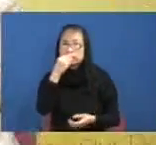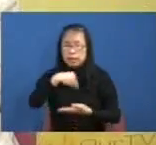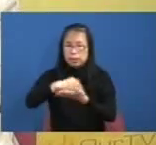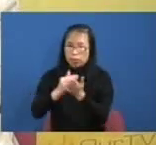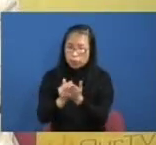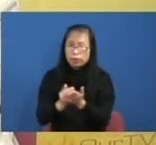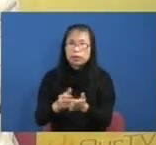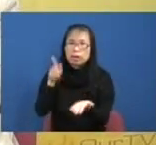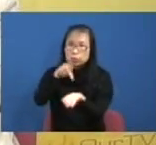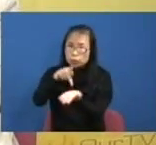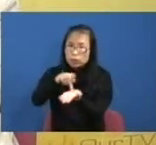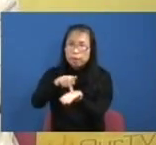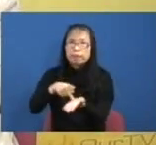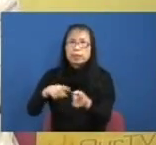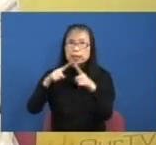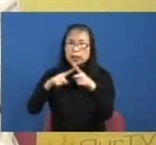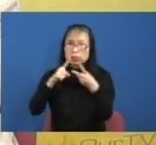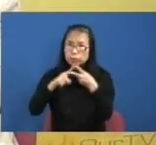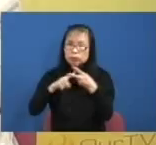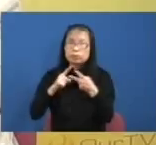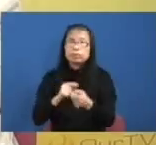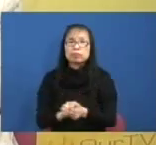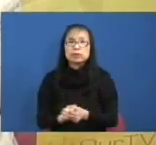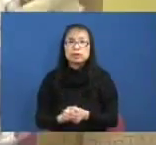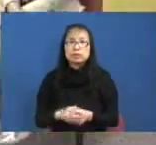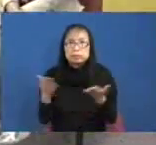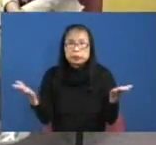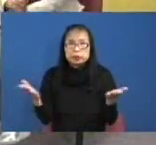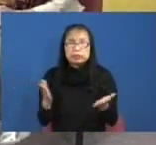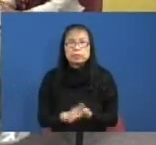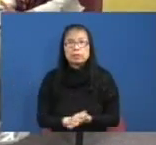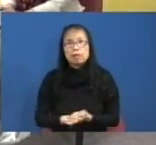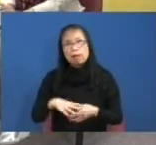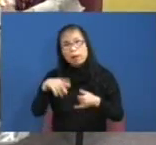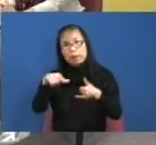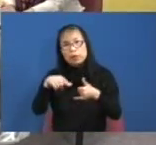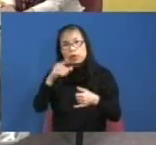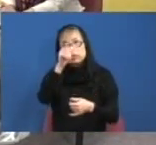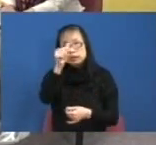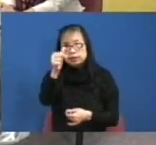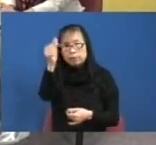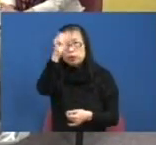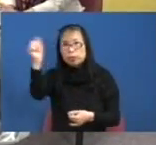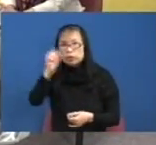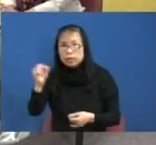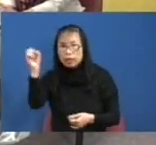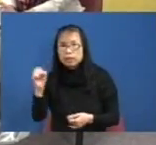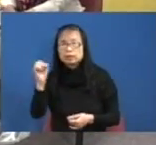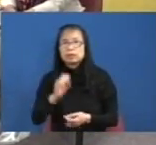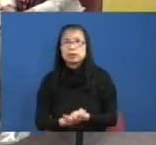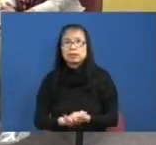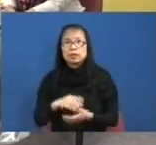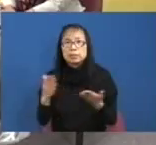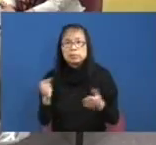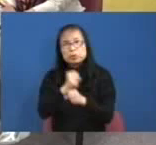價咧， 租金啦、人工啦。咁點算呢？每樣10% 嘅話，哇！咁點做啊？